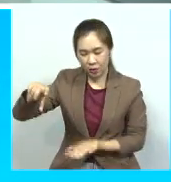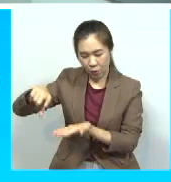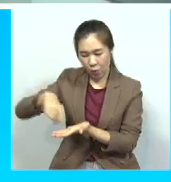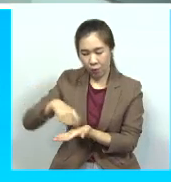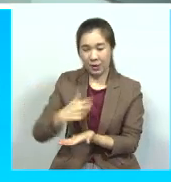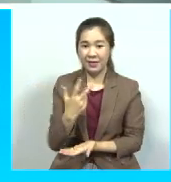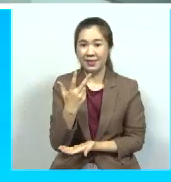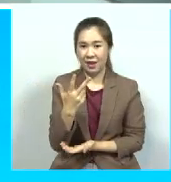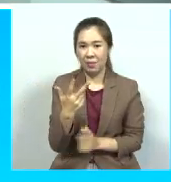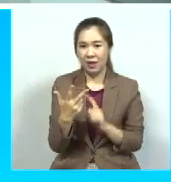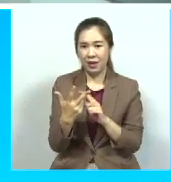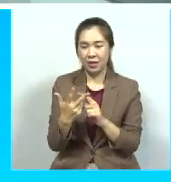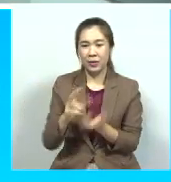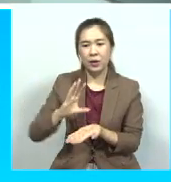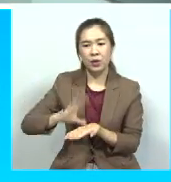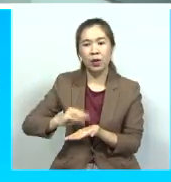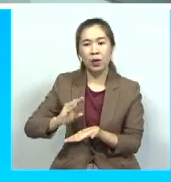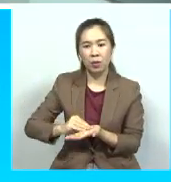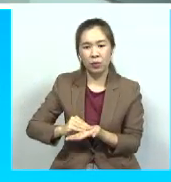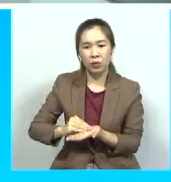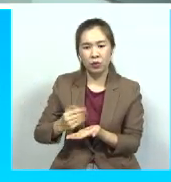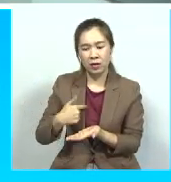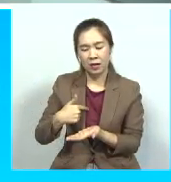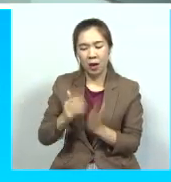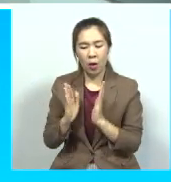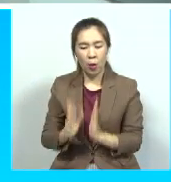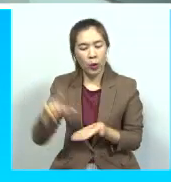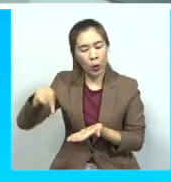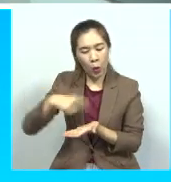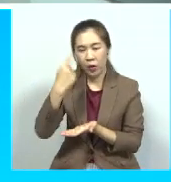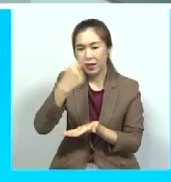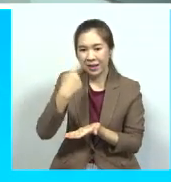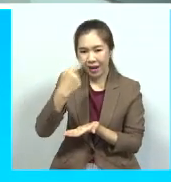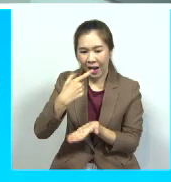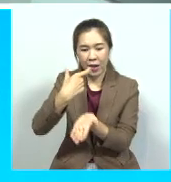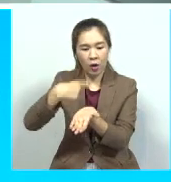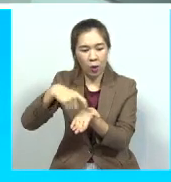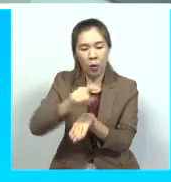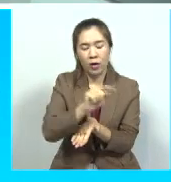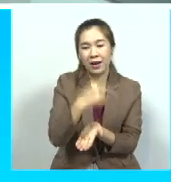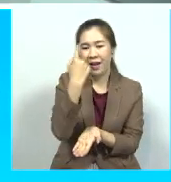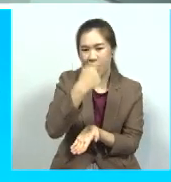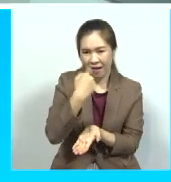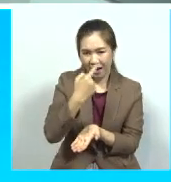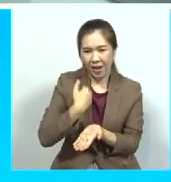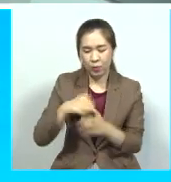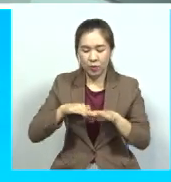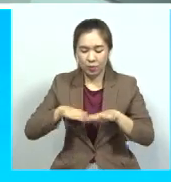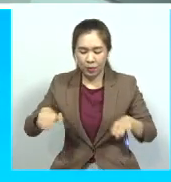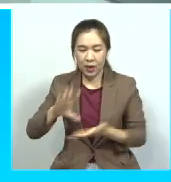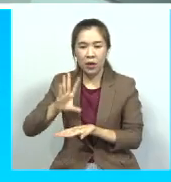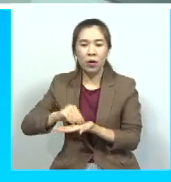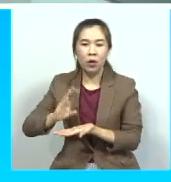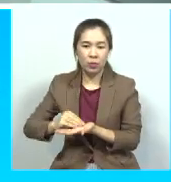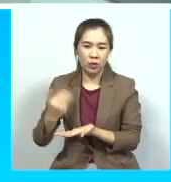รเนี่ยพร้อมข้อมูลต่างๆนะครับข้อมูลก็คือผู้โอนคือใครผู้รับโอนคือใครนะครับถือเป็นการยื่นแบบแสดงรายการนะครับเพราะฉะนั้นด้วยประโย